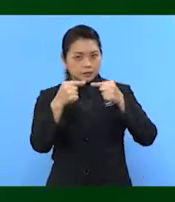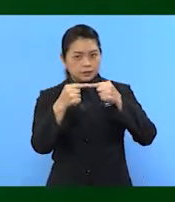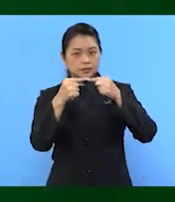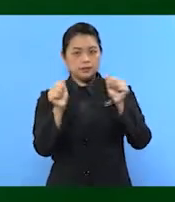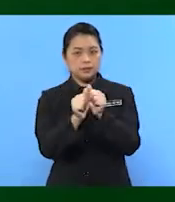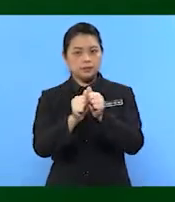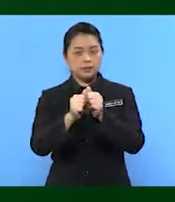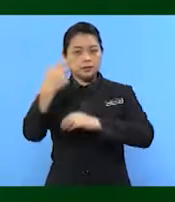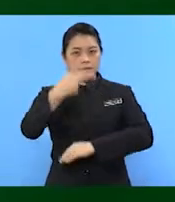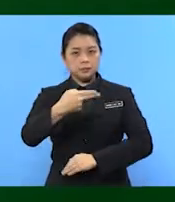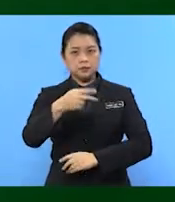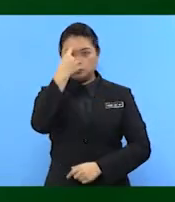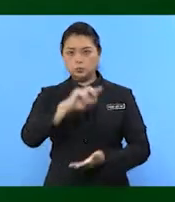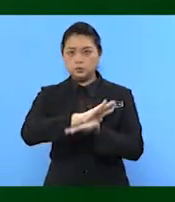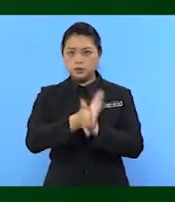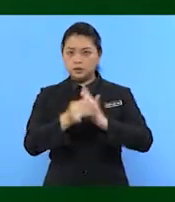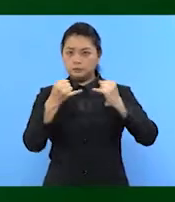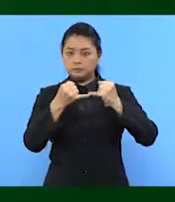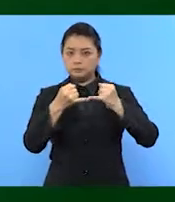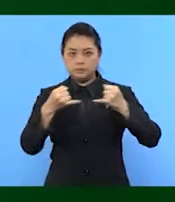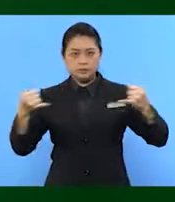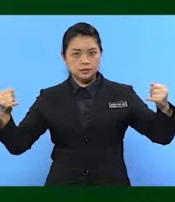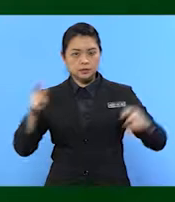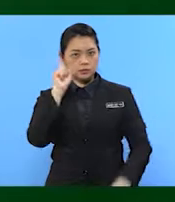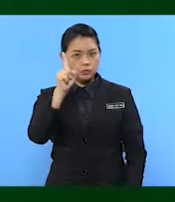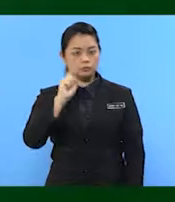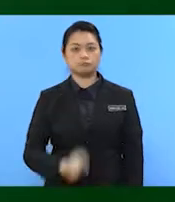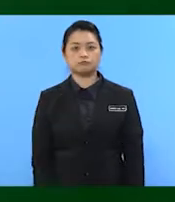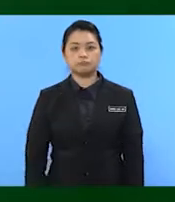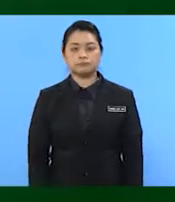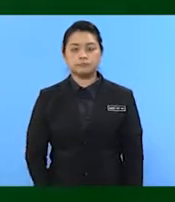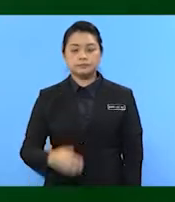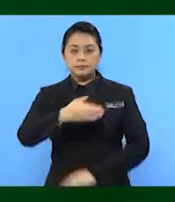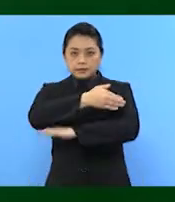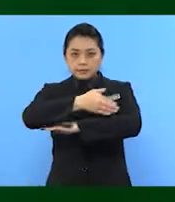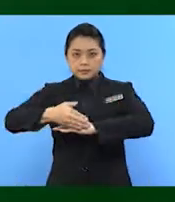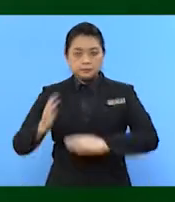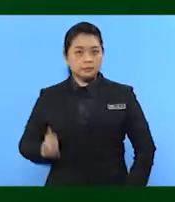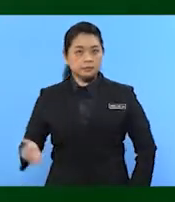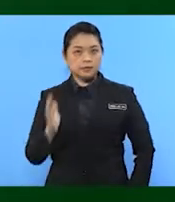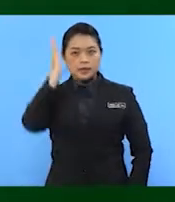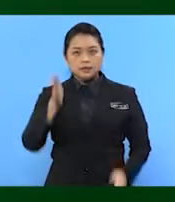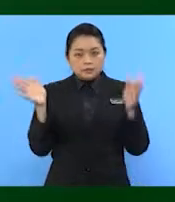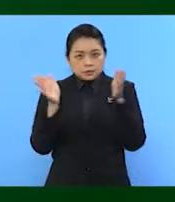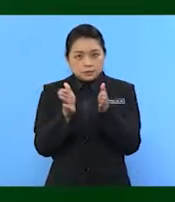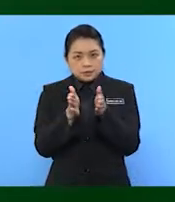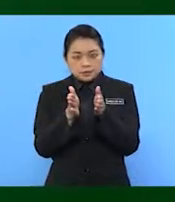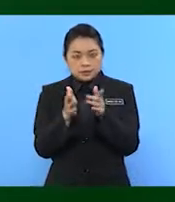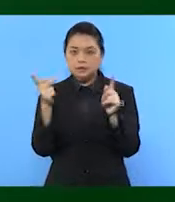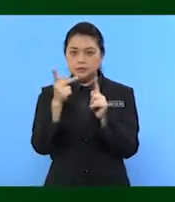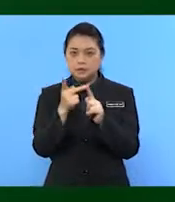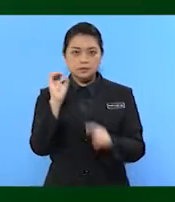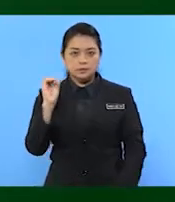sisi hipotenus menjadi panjangnya 1 unit. Sisi bersebelahan pula akan mengecil ke sifar